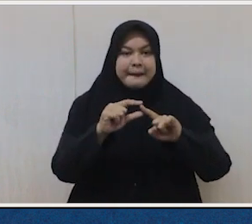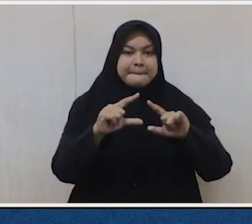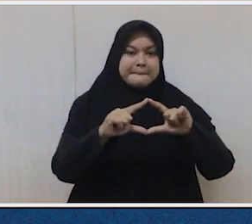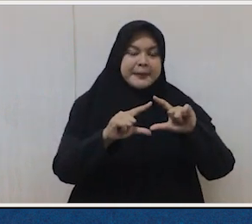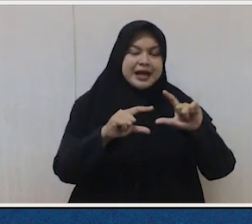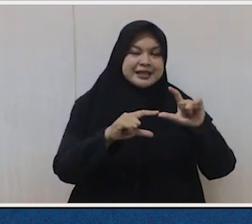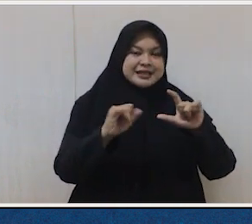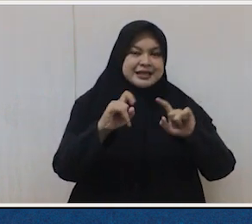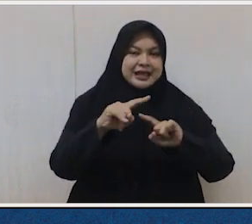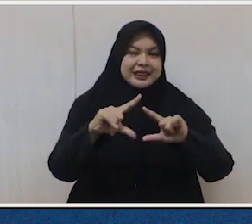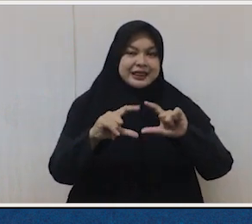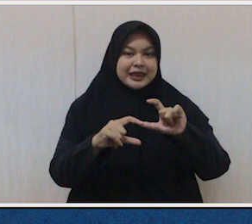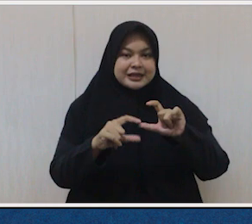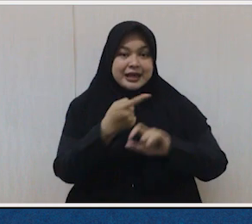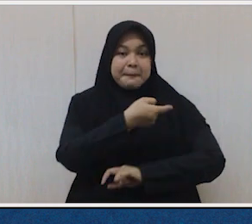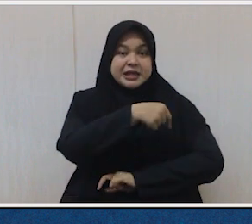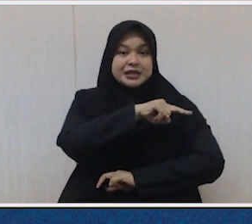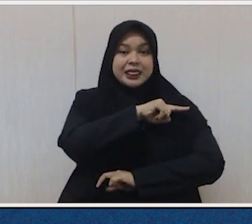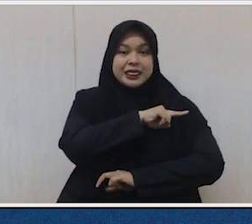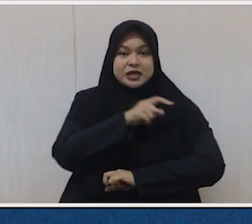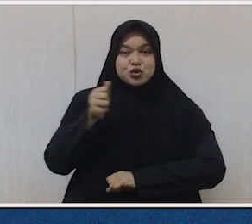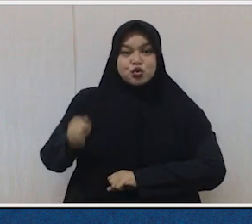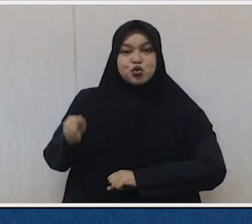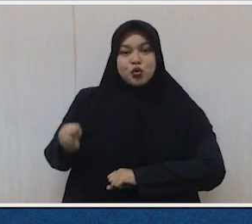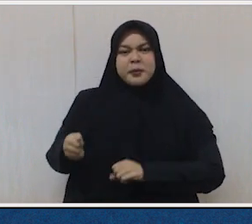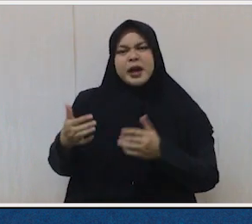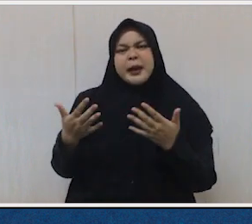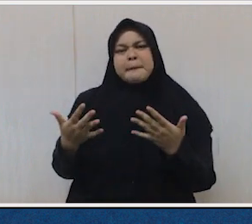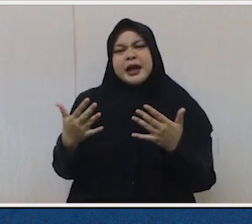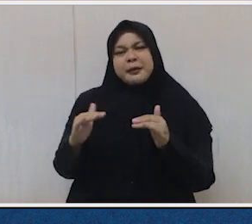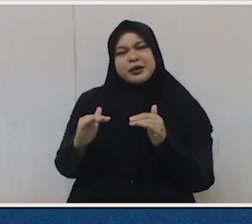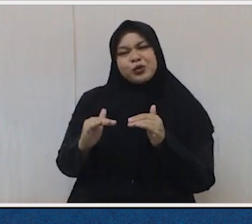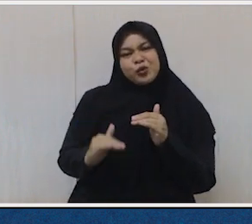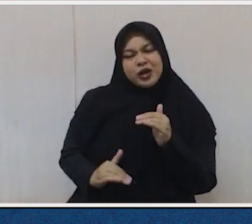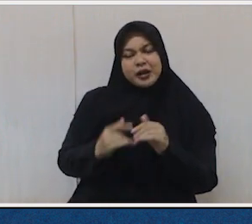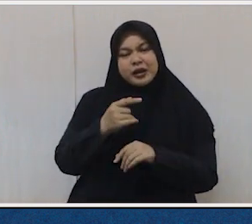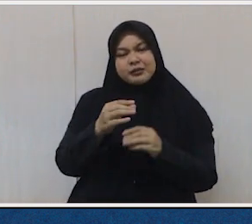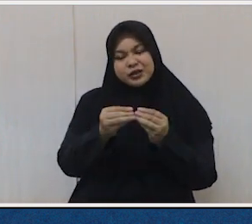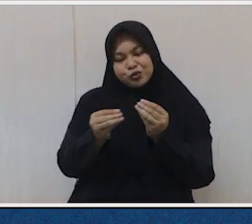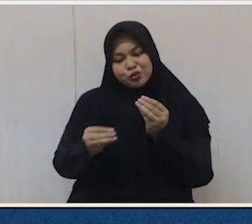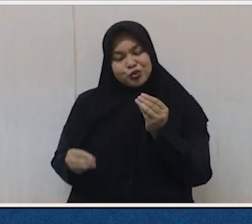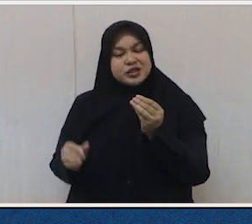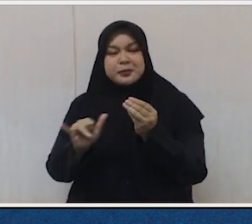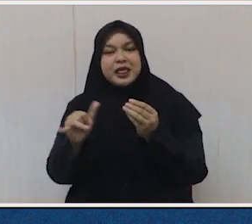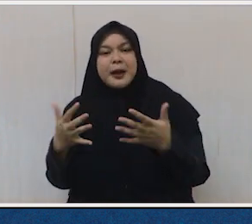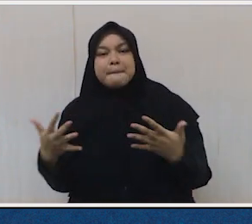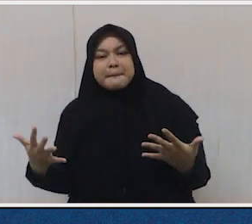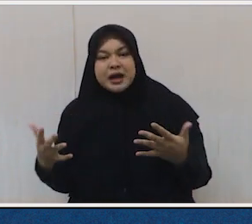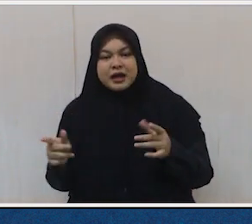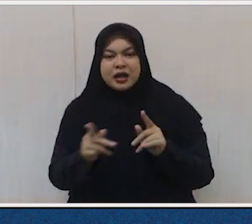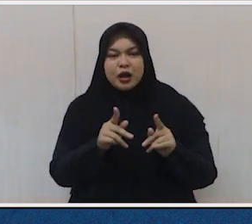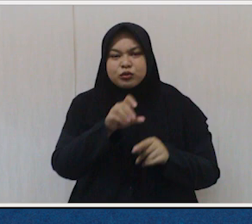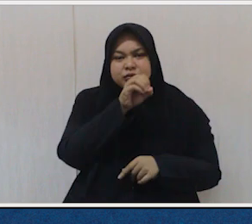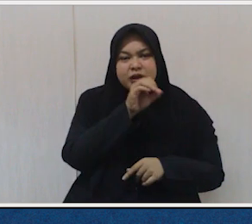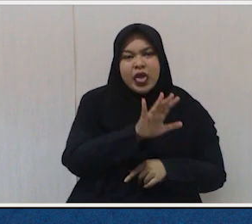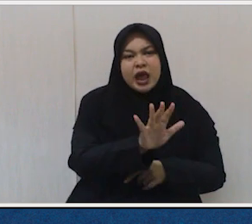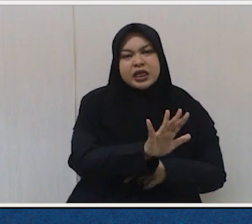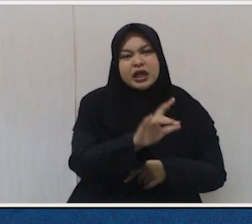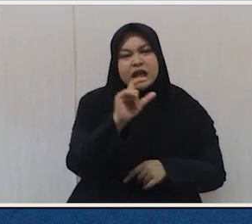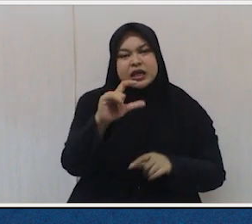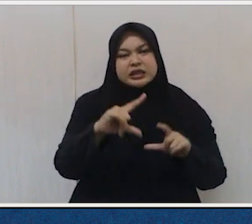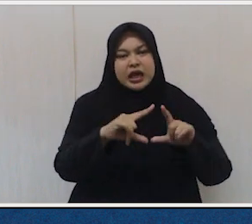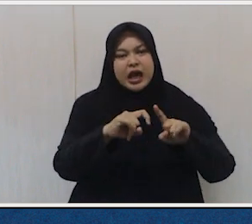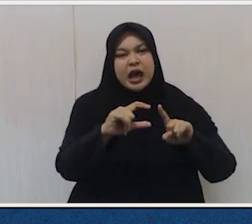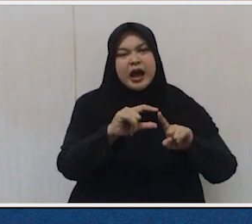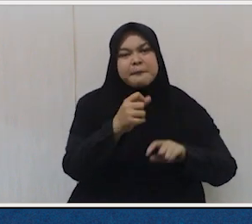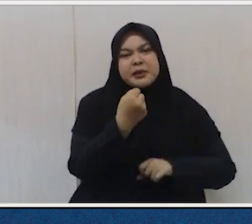Oh iya Bagaimana menurunkan ee kapasitas hukum kemudian Bagaimana kalau misalkan dia dinyatakan tidak cakap lalu proses